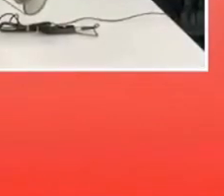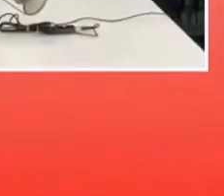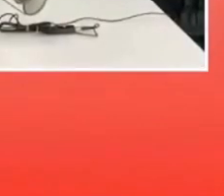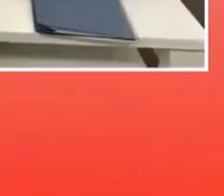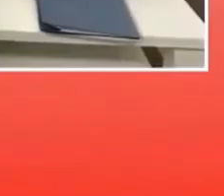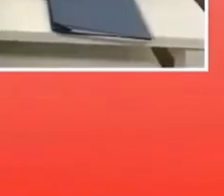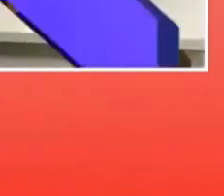Raya